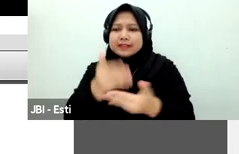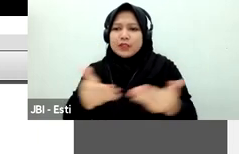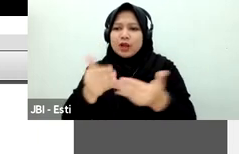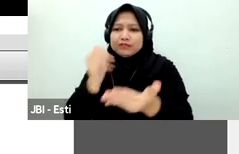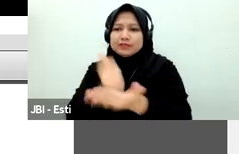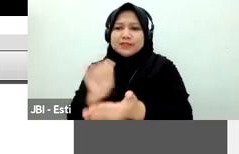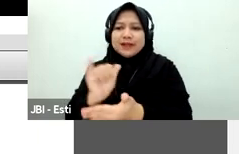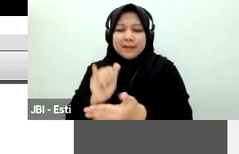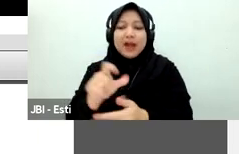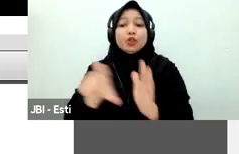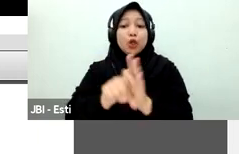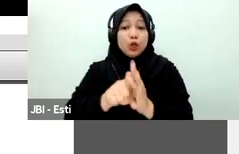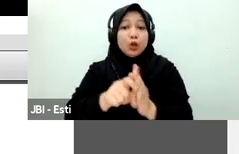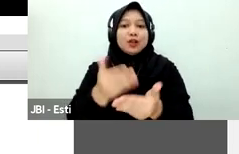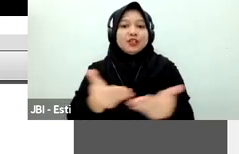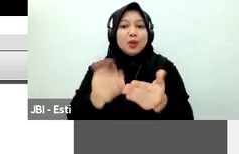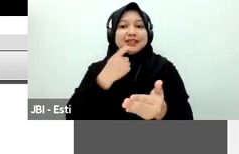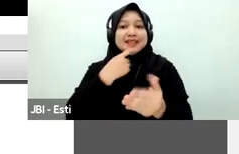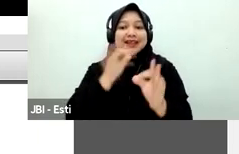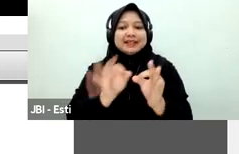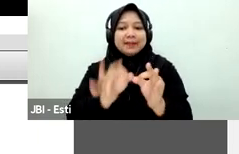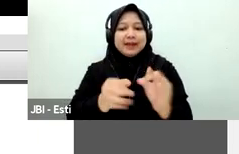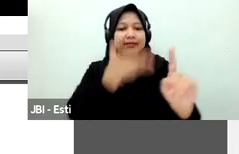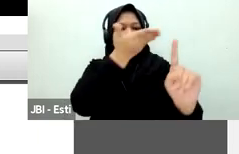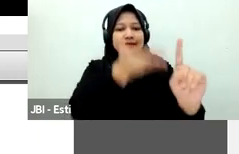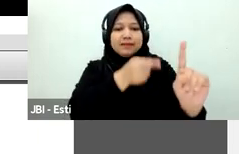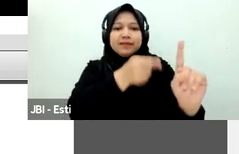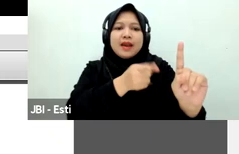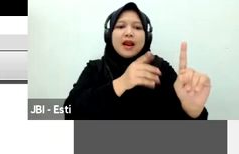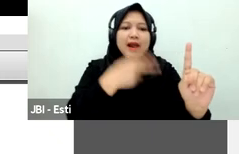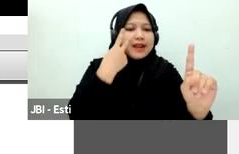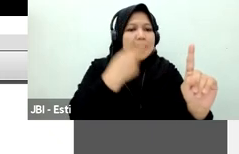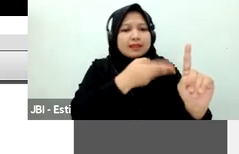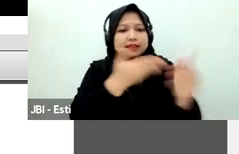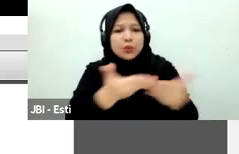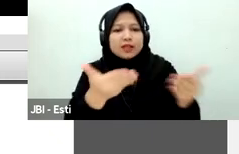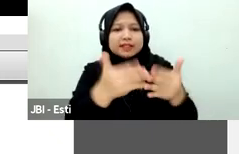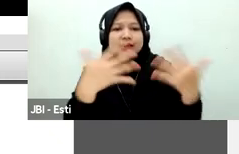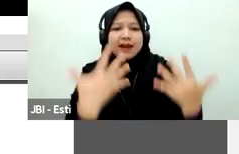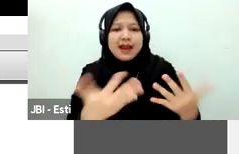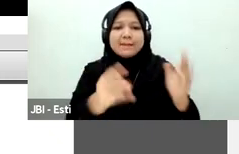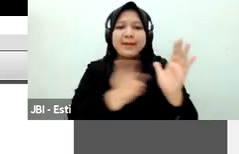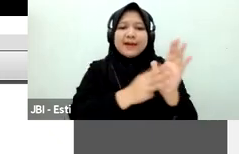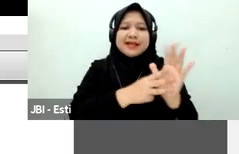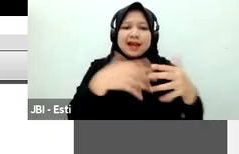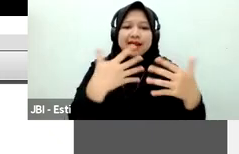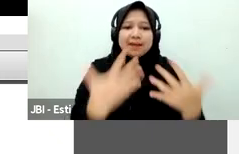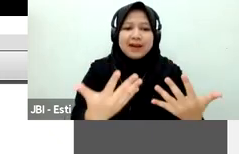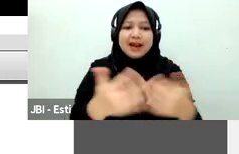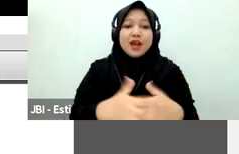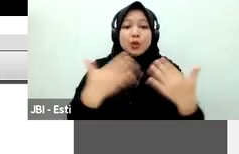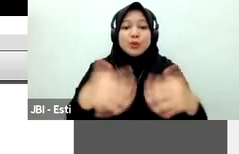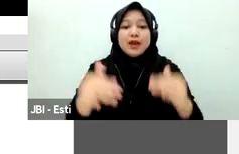GPI lebih lihat di mana betul soalnya problem yang ada bagaimana lalu kami memeriksa